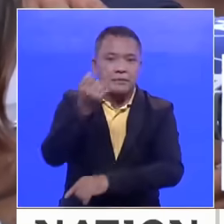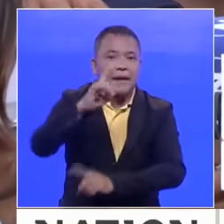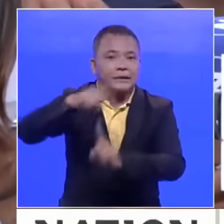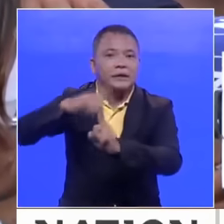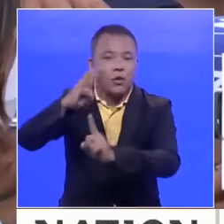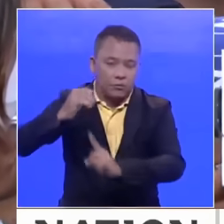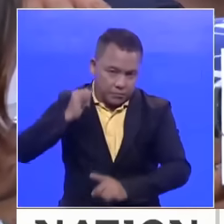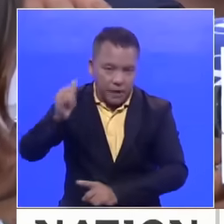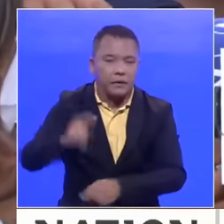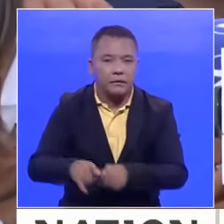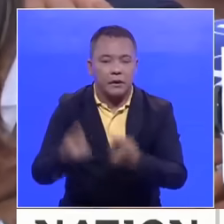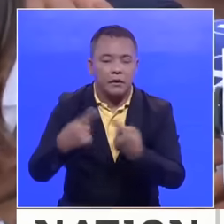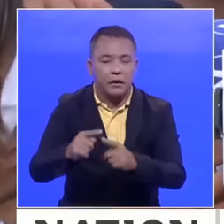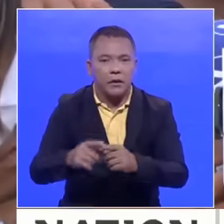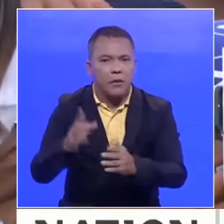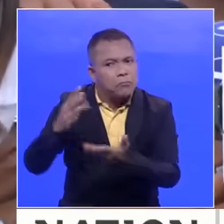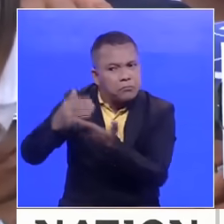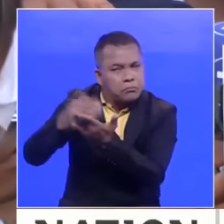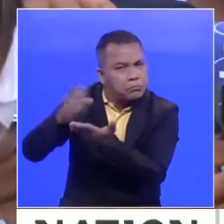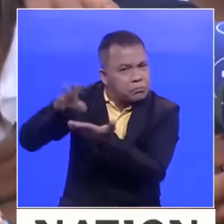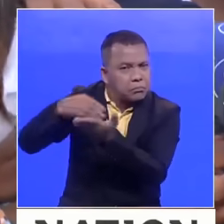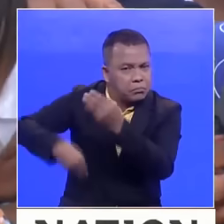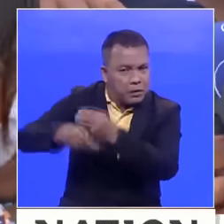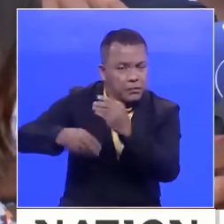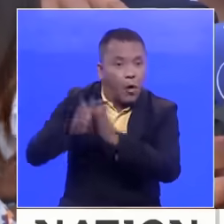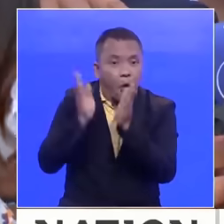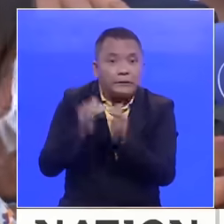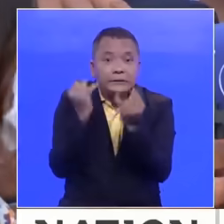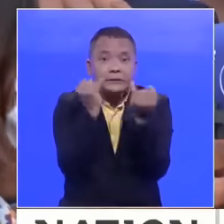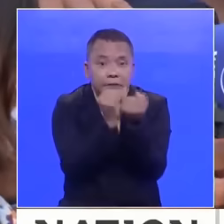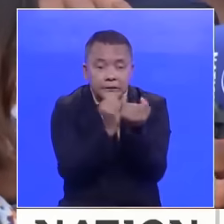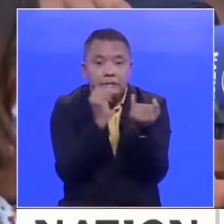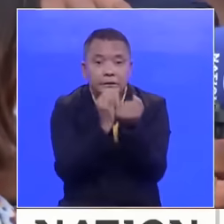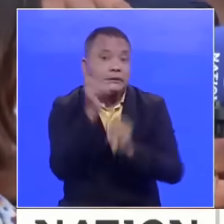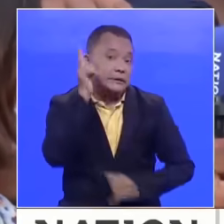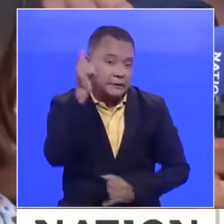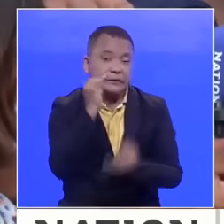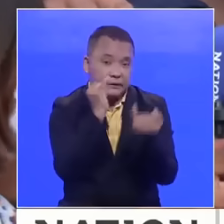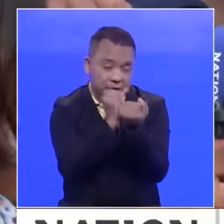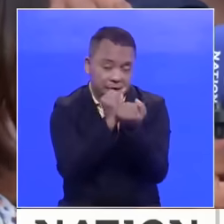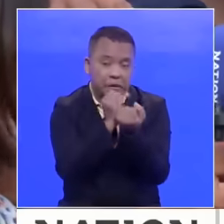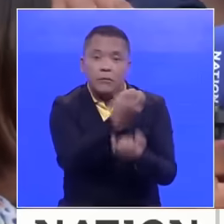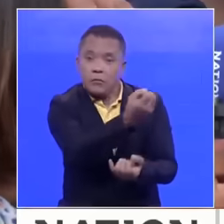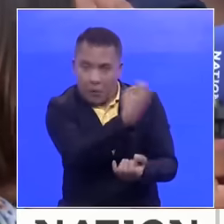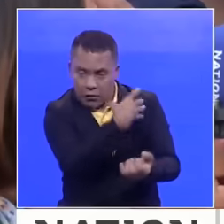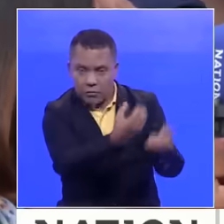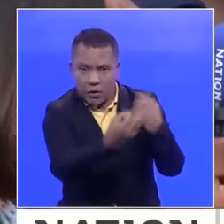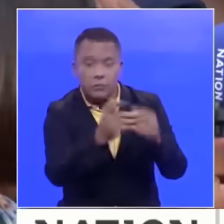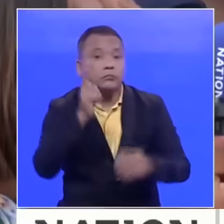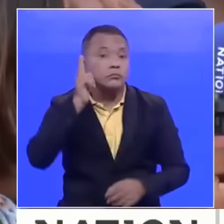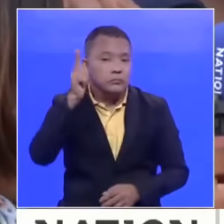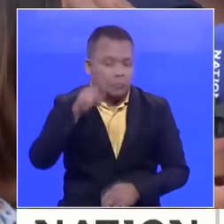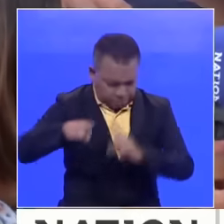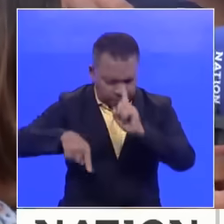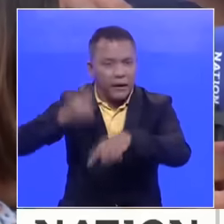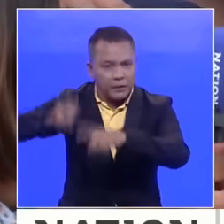ค่ะแล้วเราก็ไปได้ข้อมูลจากคนใกล้ชิดอดีตนายกทักษิณิเขาก็บอกว่าอดีตนายกไปแน่